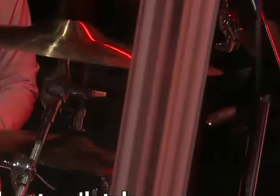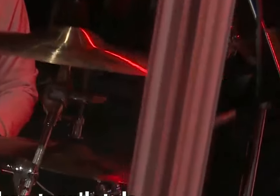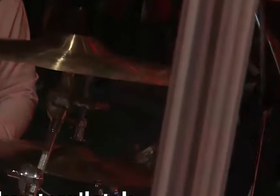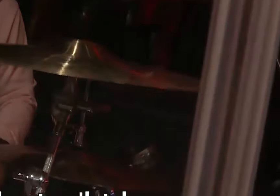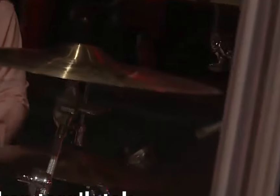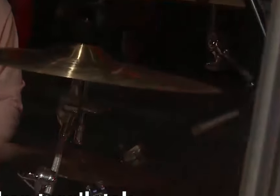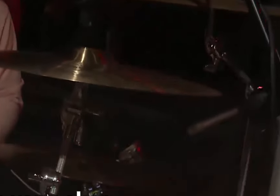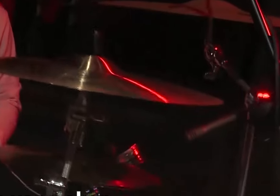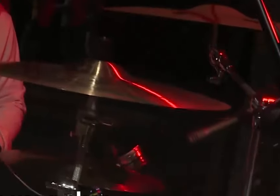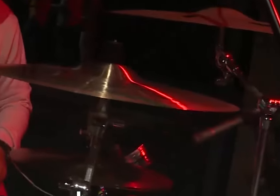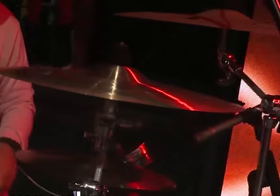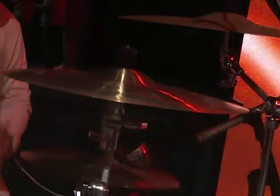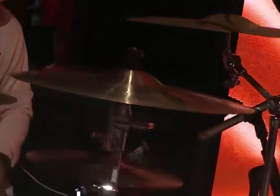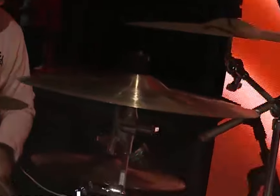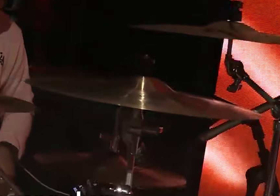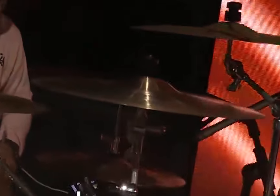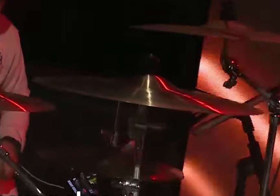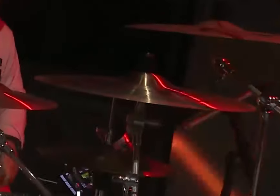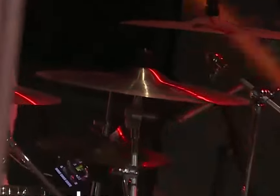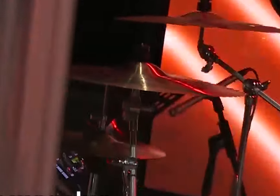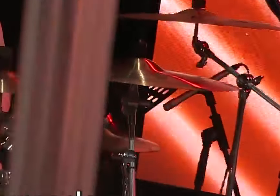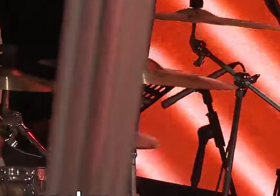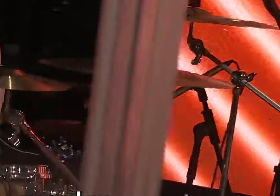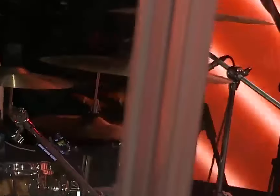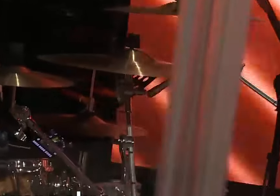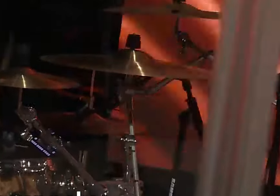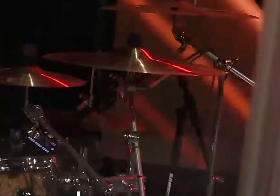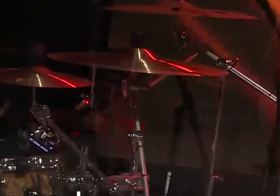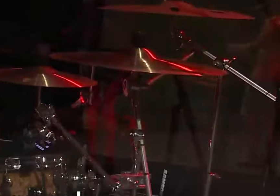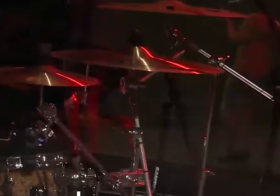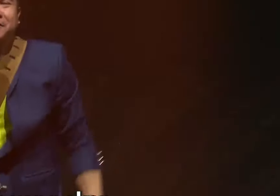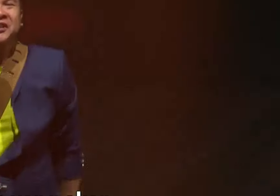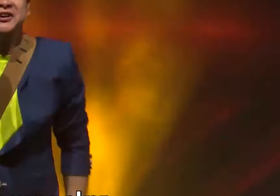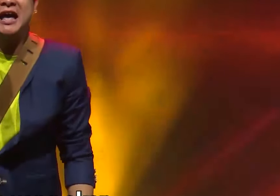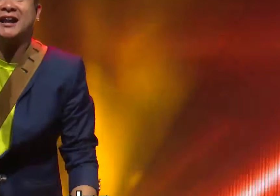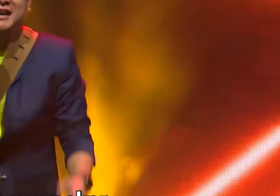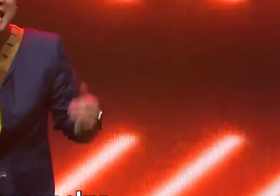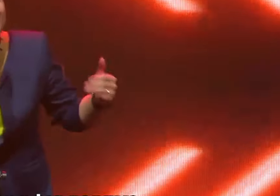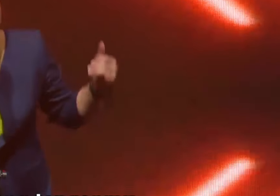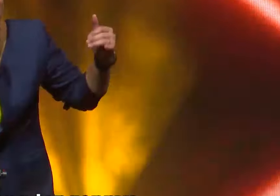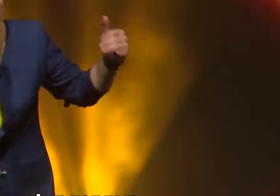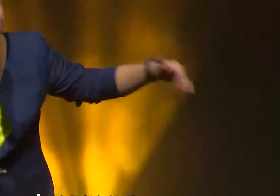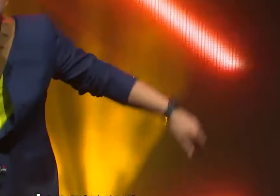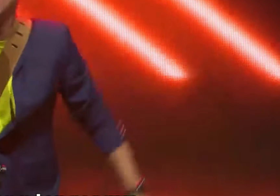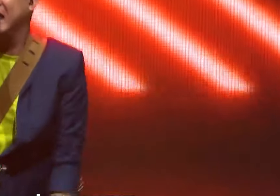dibiarkan tergeletak. Sebab Tuhan